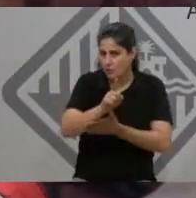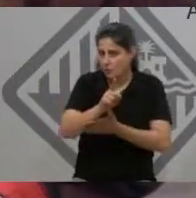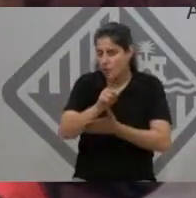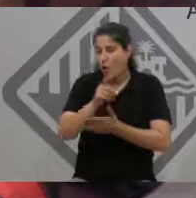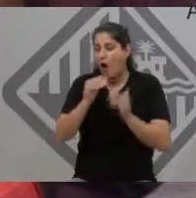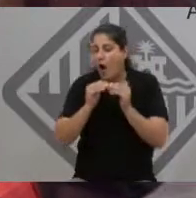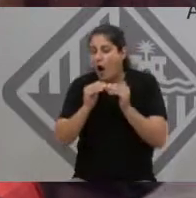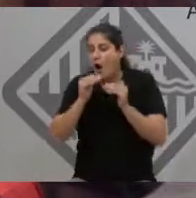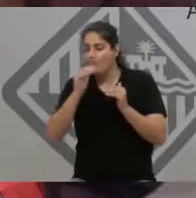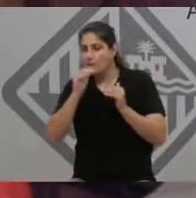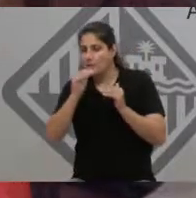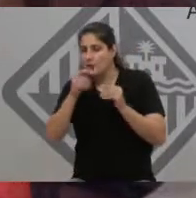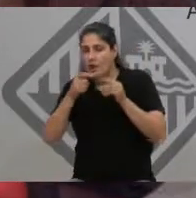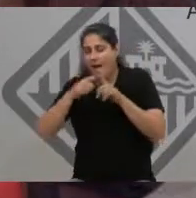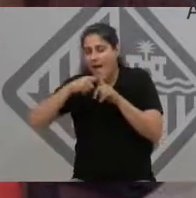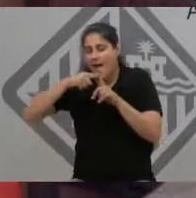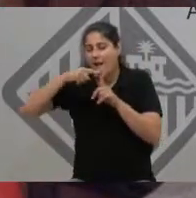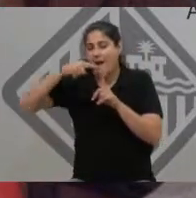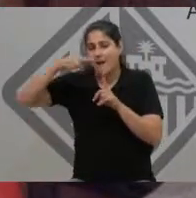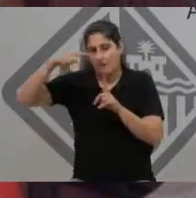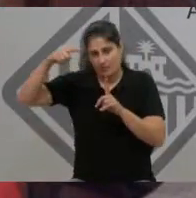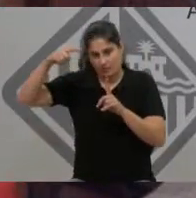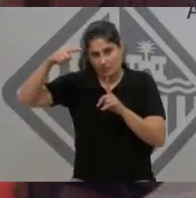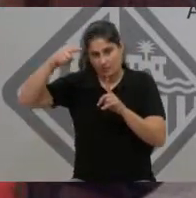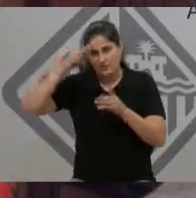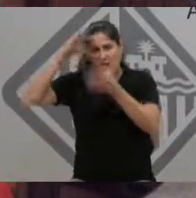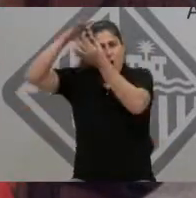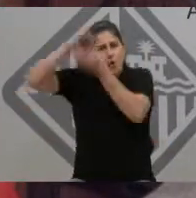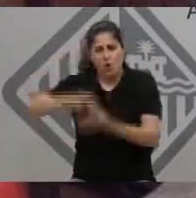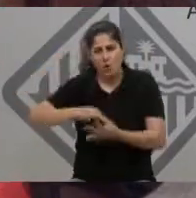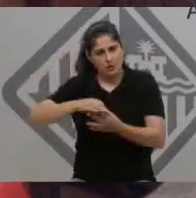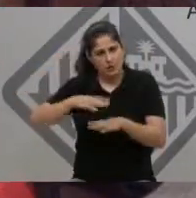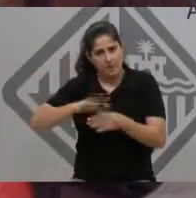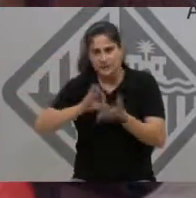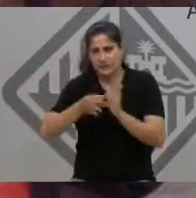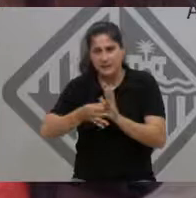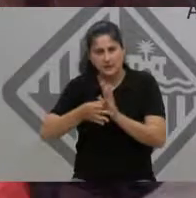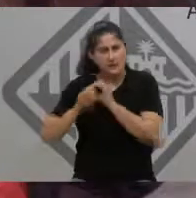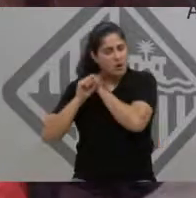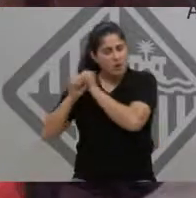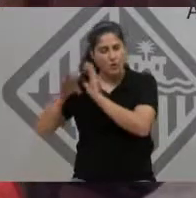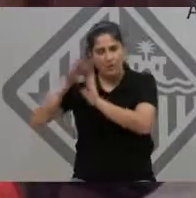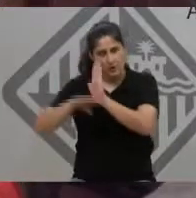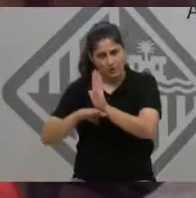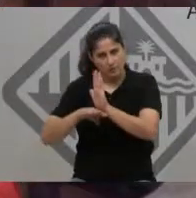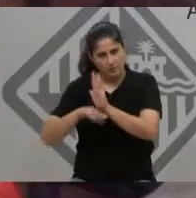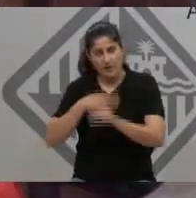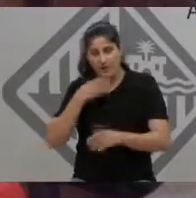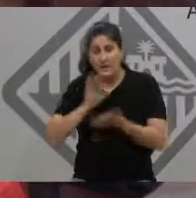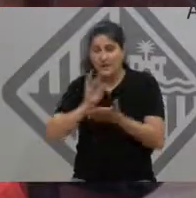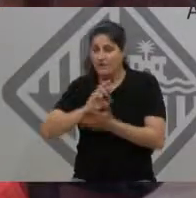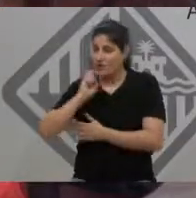gradual. És coherent amb el conjunt del sistema de dependència, atès que tota la resta de